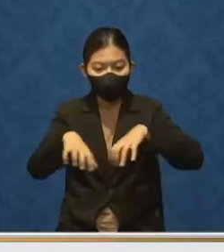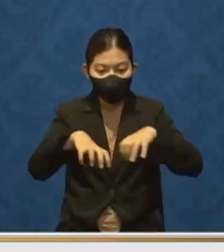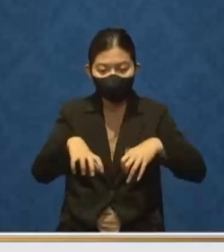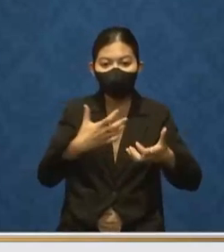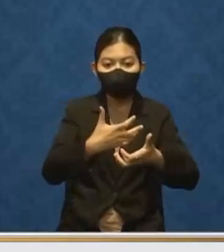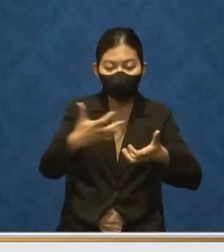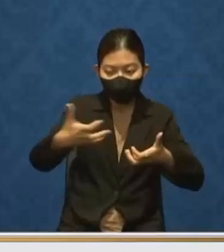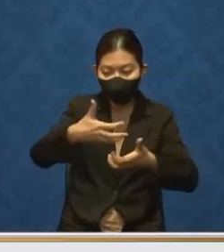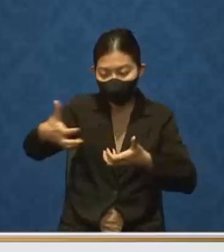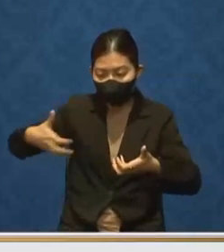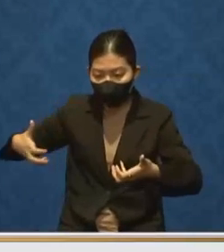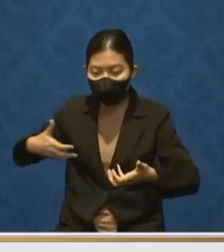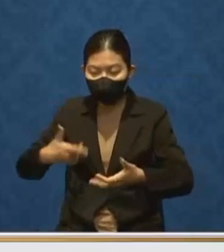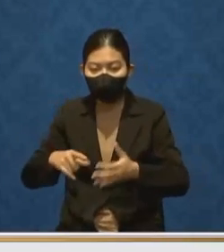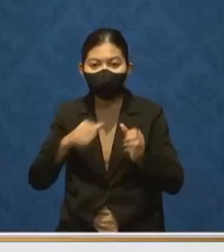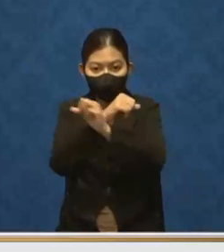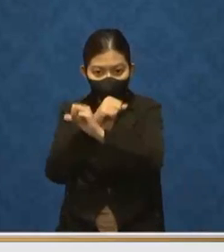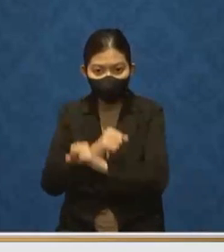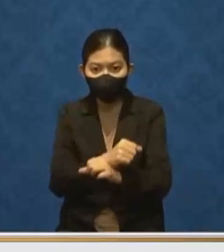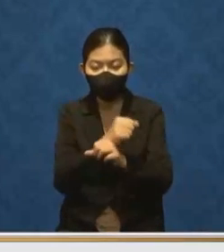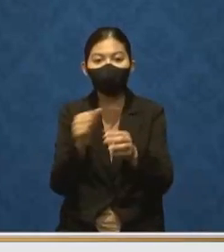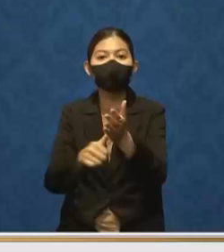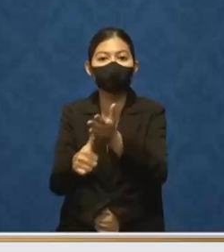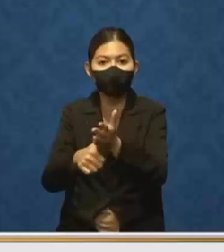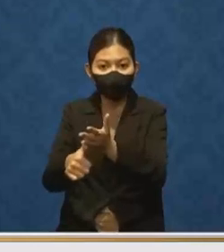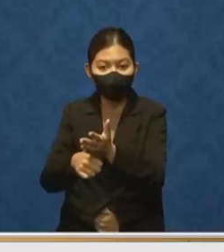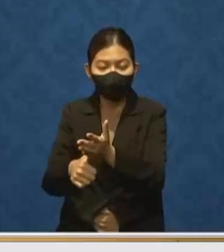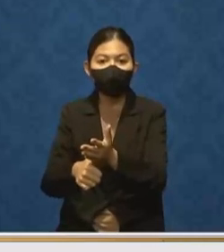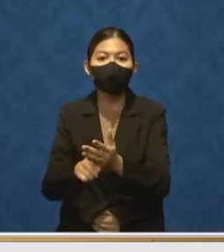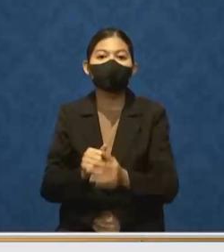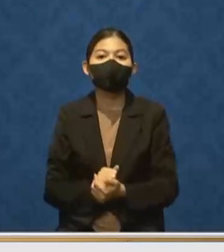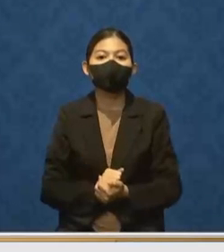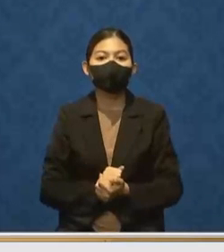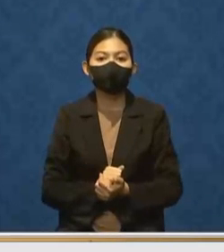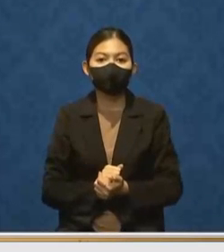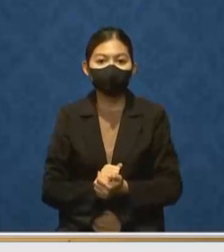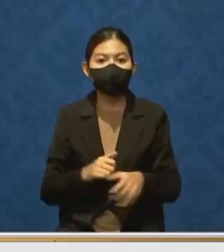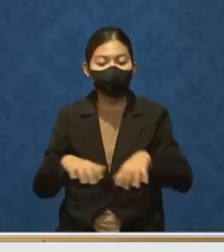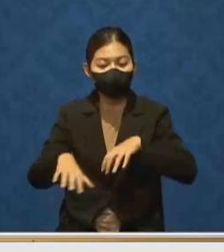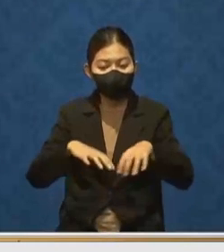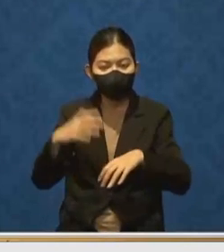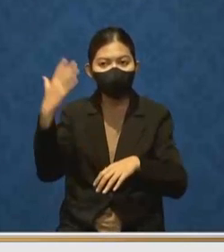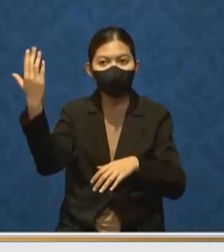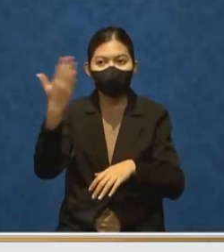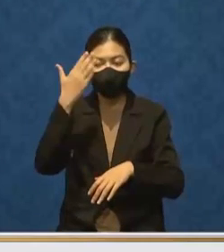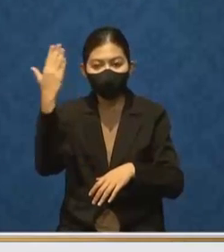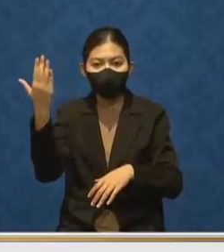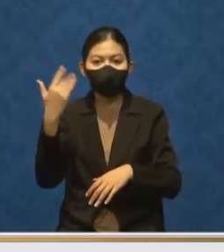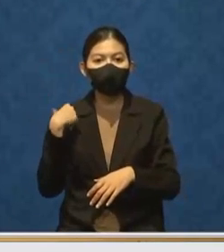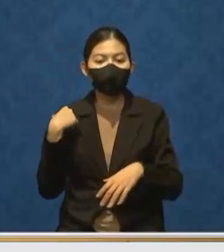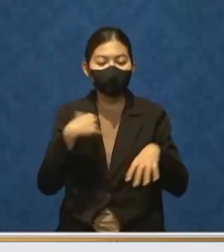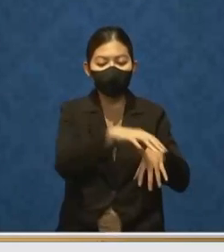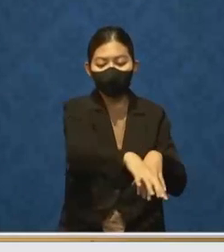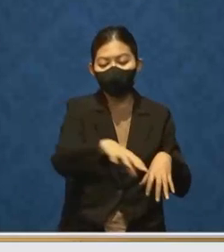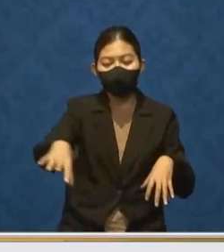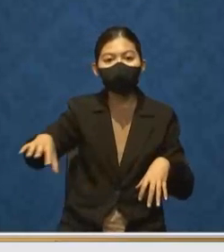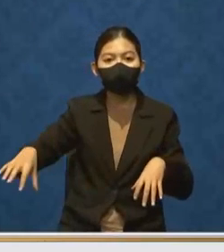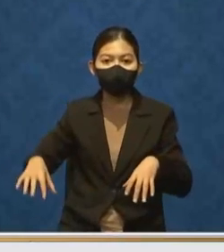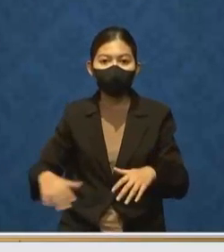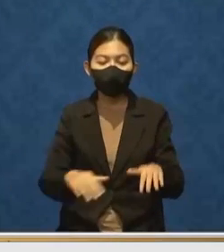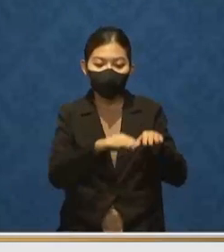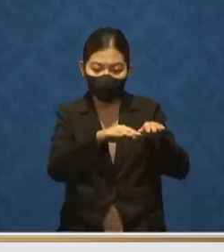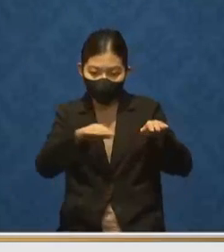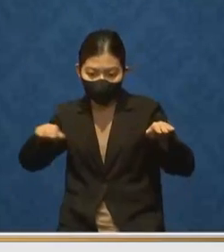ป้องกันแก้ไขและจัดการมลพิษจากแหล่งกำเนิดจัดการคุณภาพอากาศของแต่ละพื้นที่ให้อยู่ในเกณฑ์มาตรฐานที่กำหนด